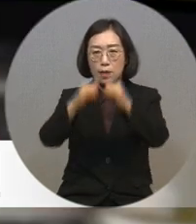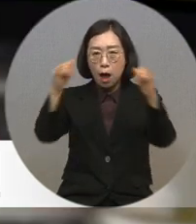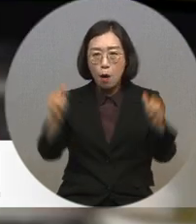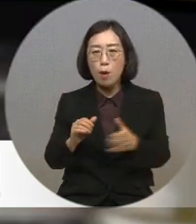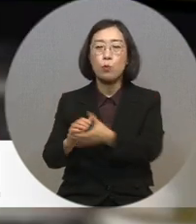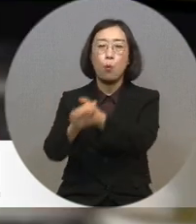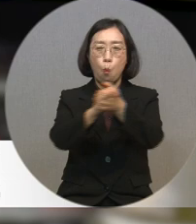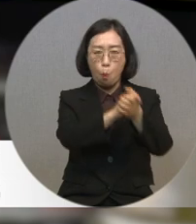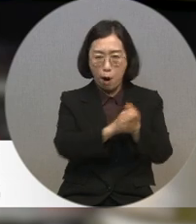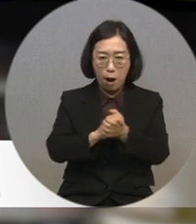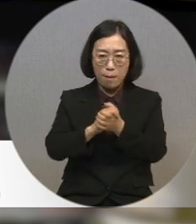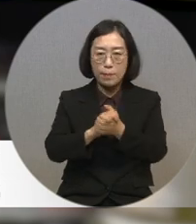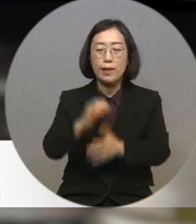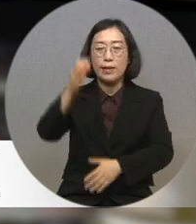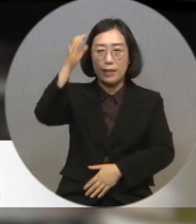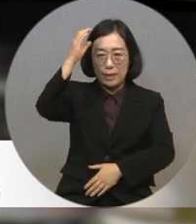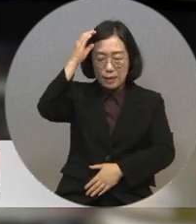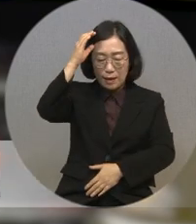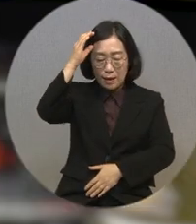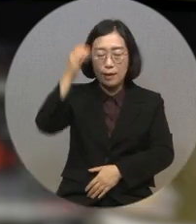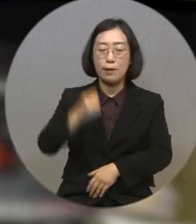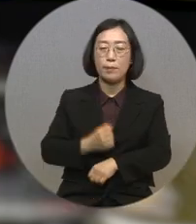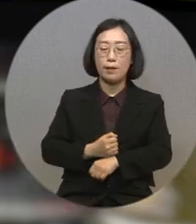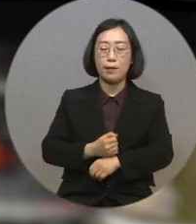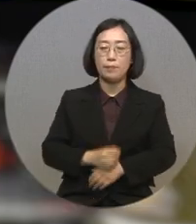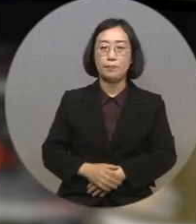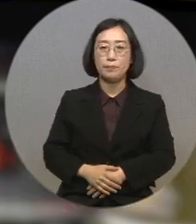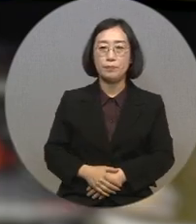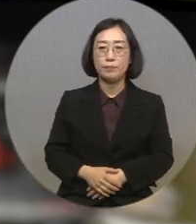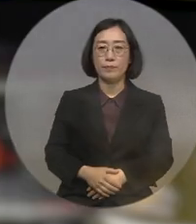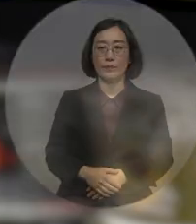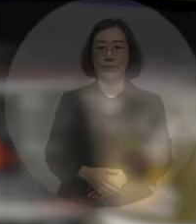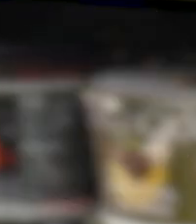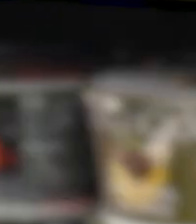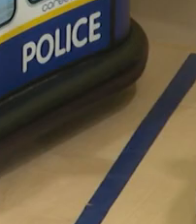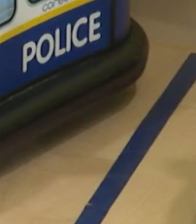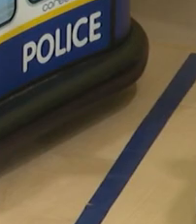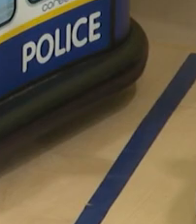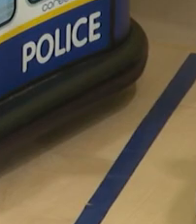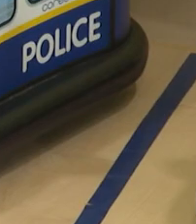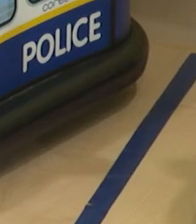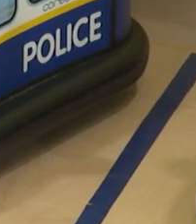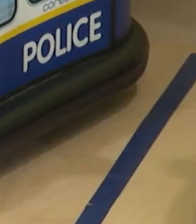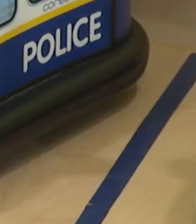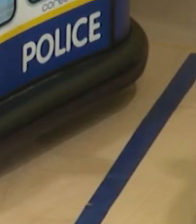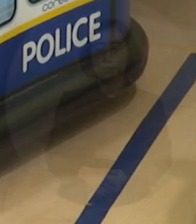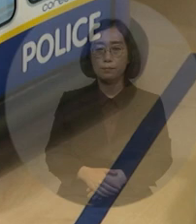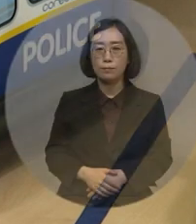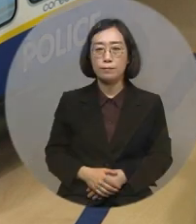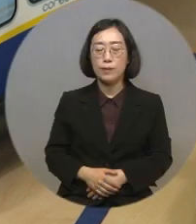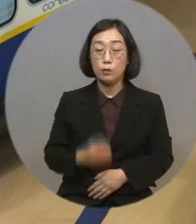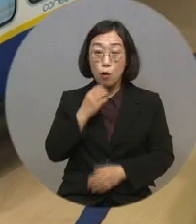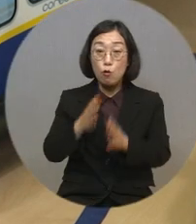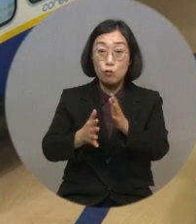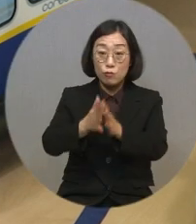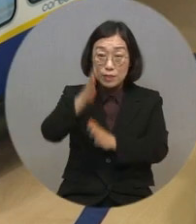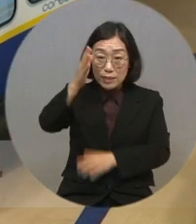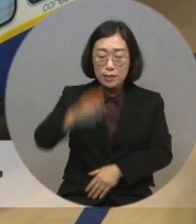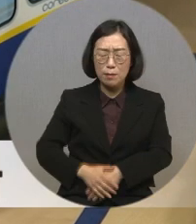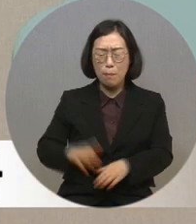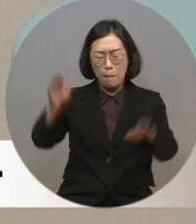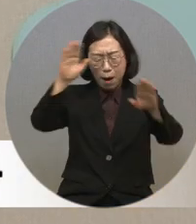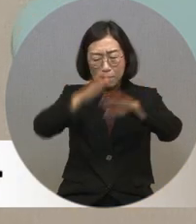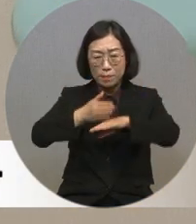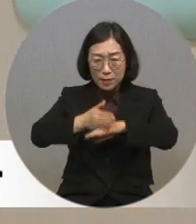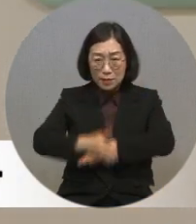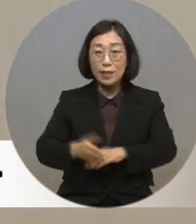있을 것으로 기대됩니다 복지 T 뉴스 김은별 있니다 서울시가 늦은 시간까지